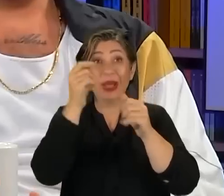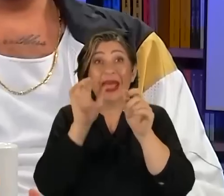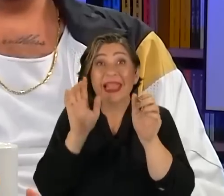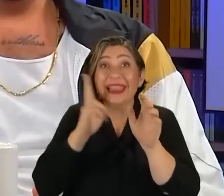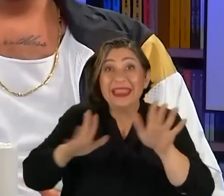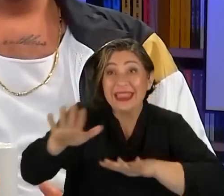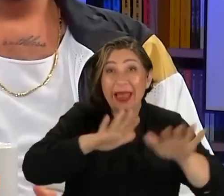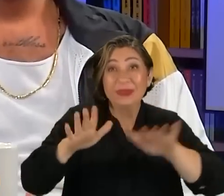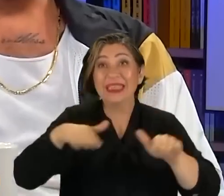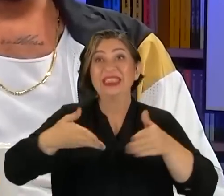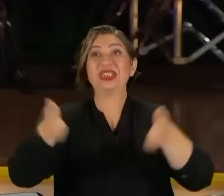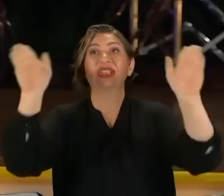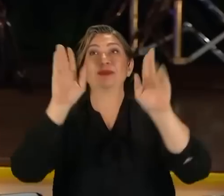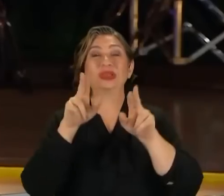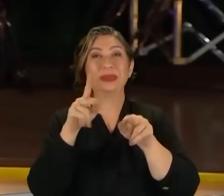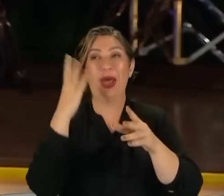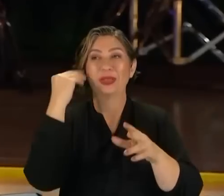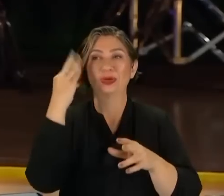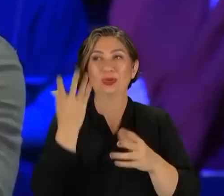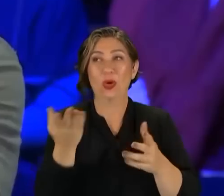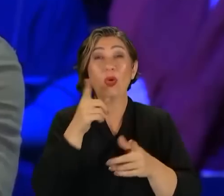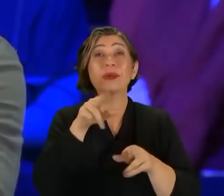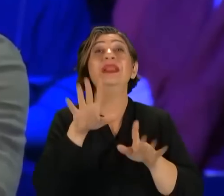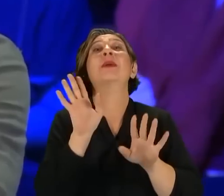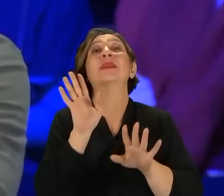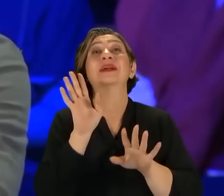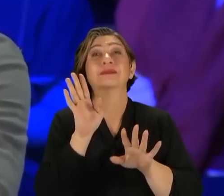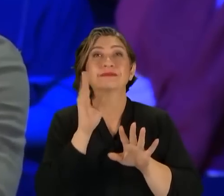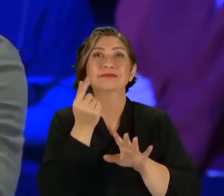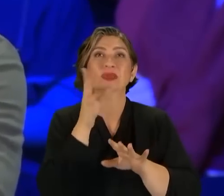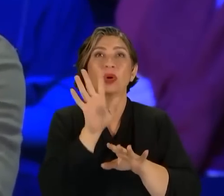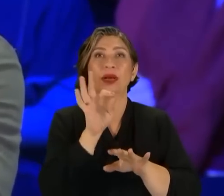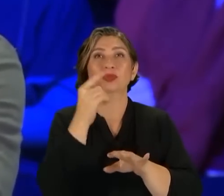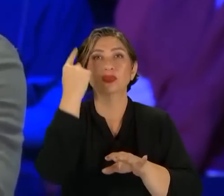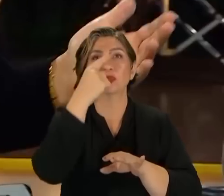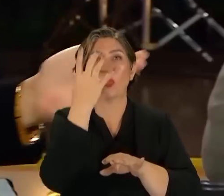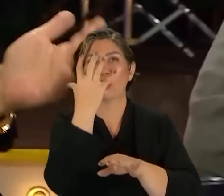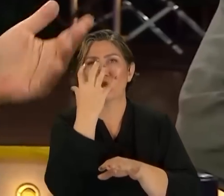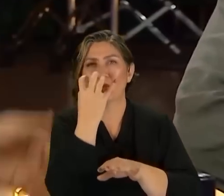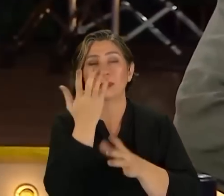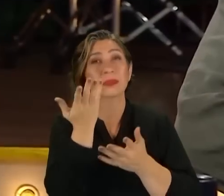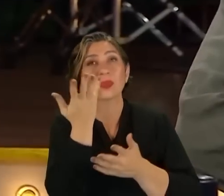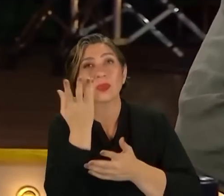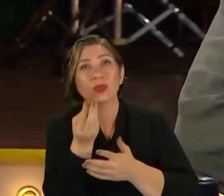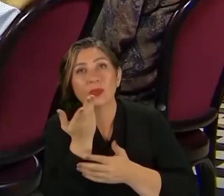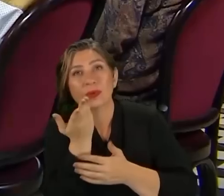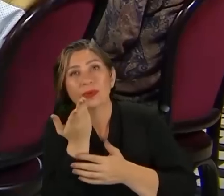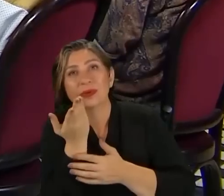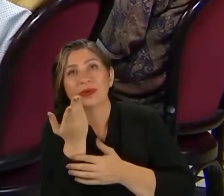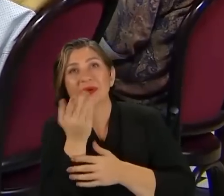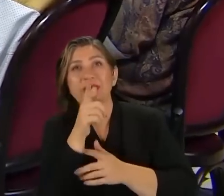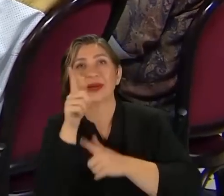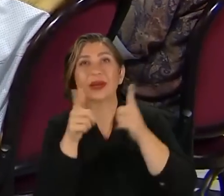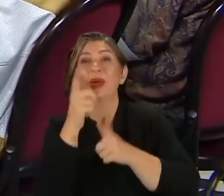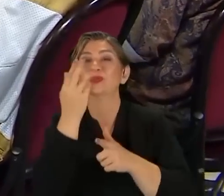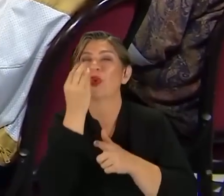bucak temizleyip gideceklermiş gibi anlaşılıyor. Öyle değil mi? Evet, öyle biraz. Senin suratından düşen bin parça. Ne oluyorsun?